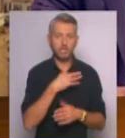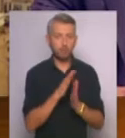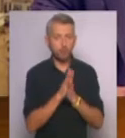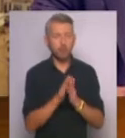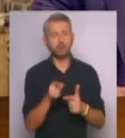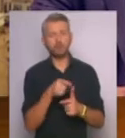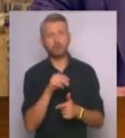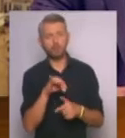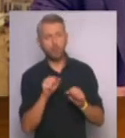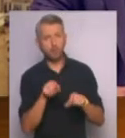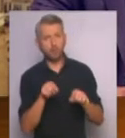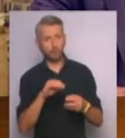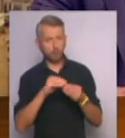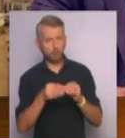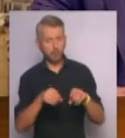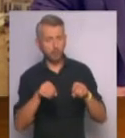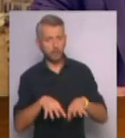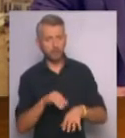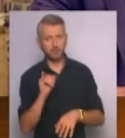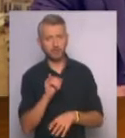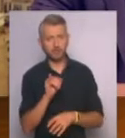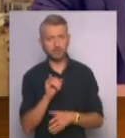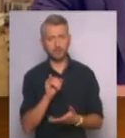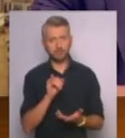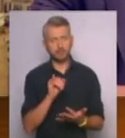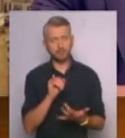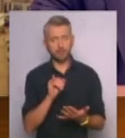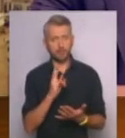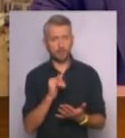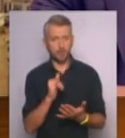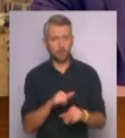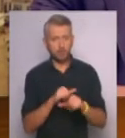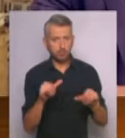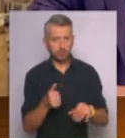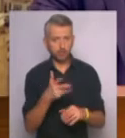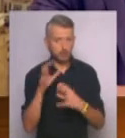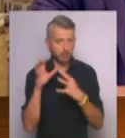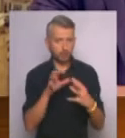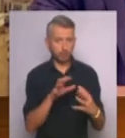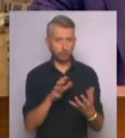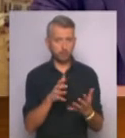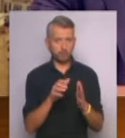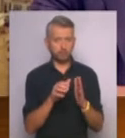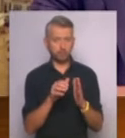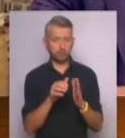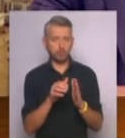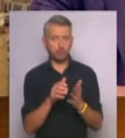можна якось цю проблему вирішити і збільшити кількість автобусів, які єднають два величезних